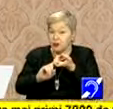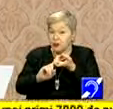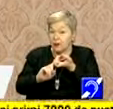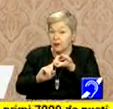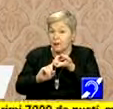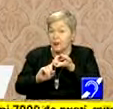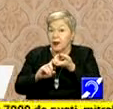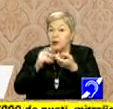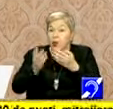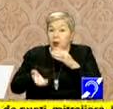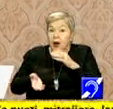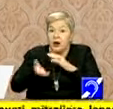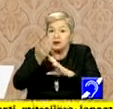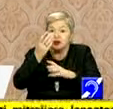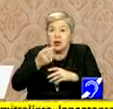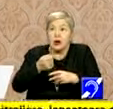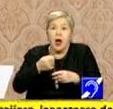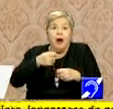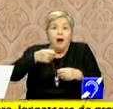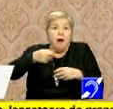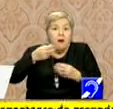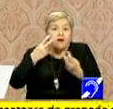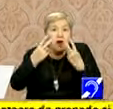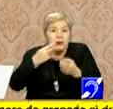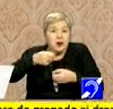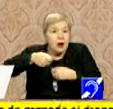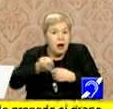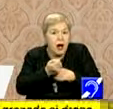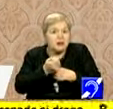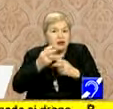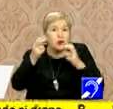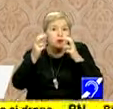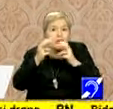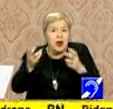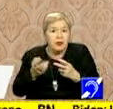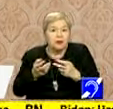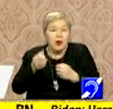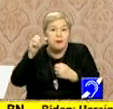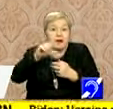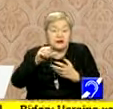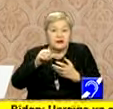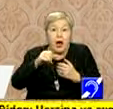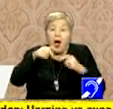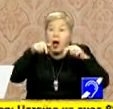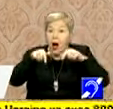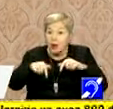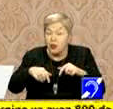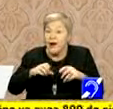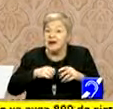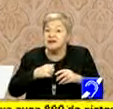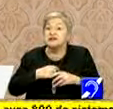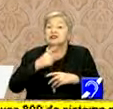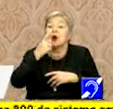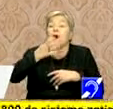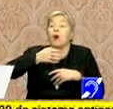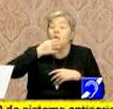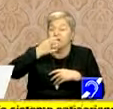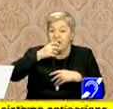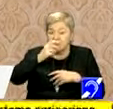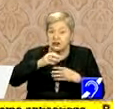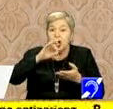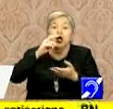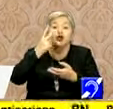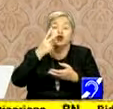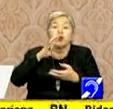evoluția prețurilor la gaze și electricitate. Dar acum avem un consiliu care va avea loc pe 24